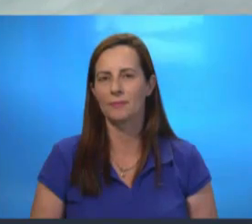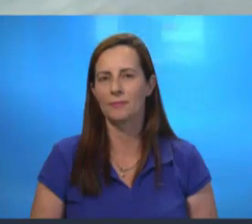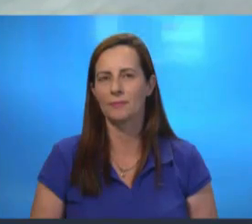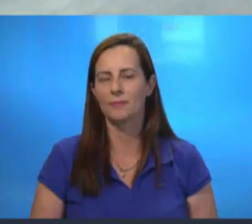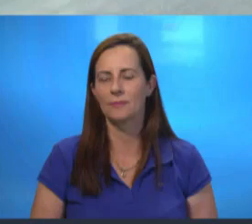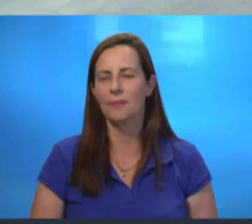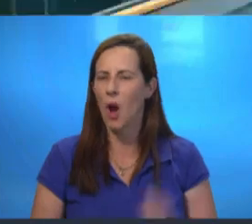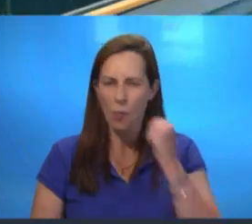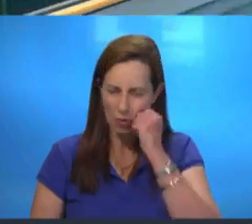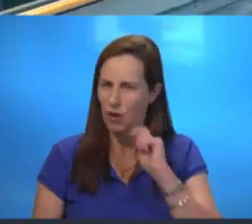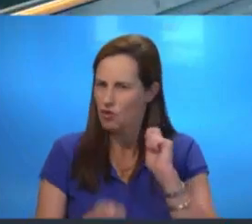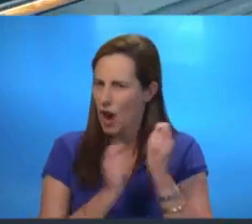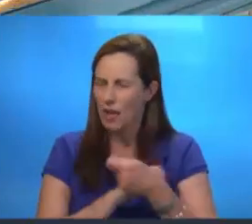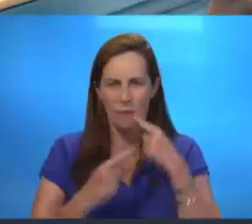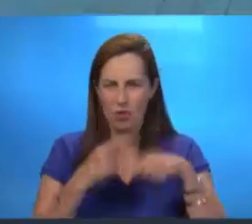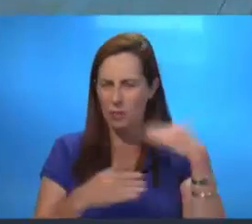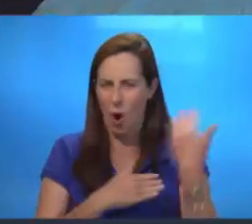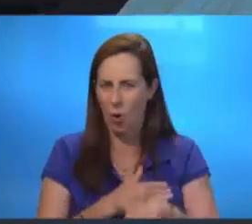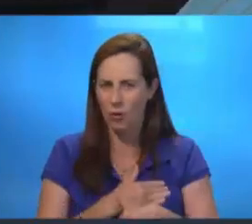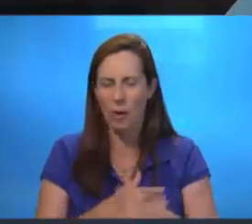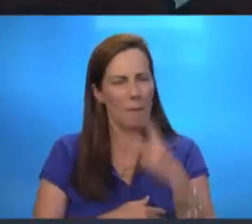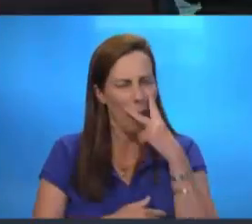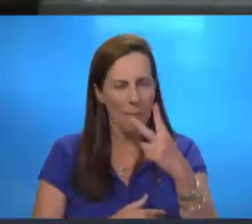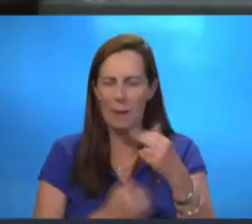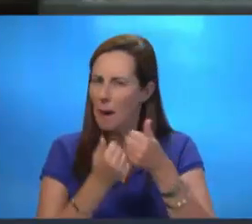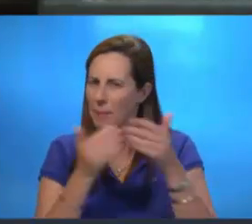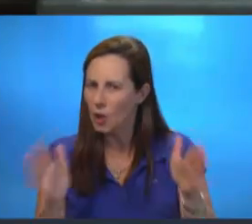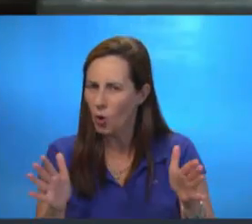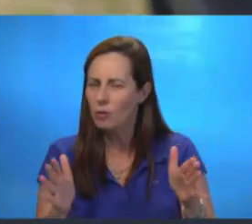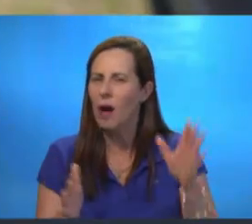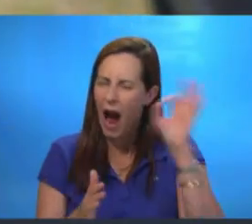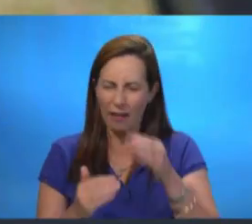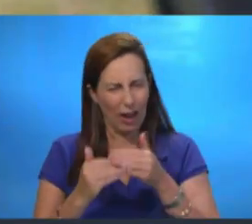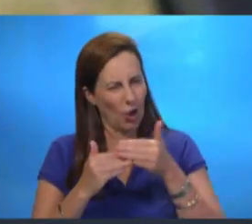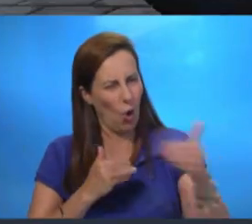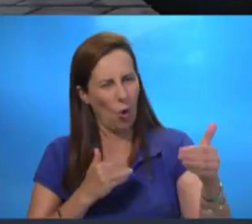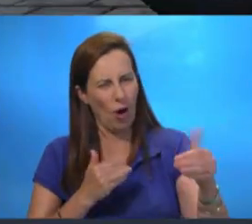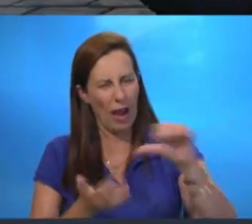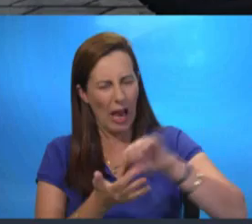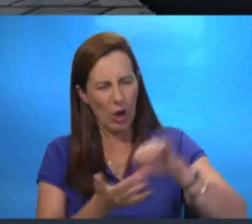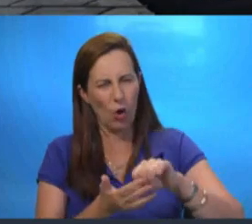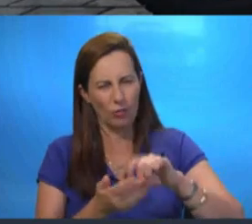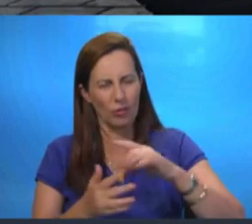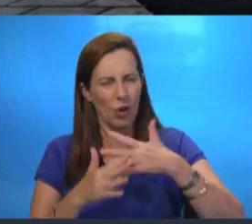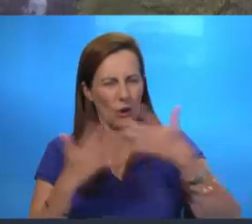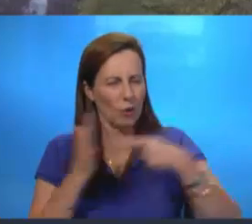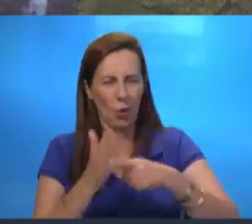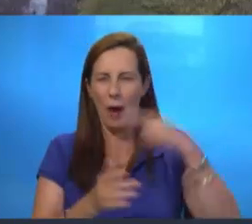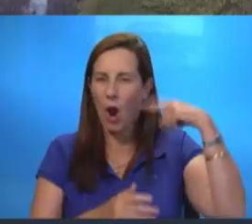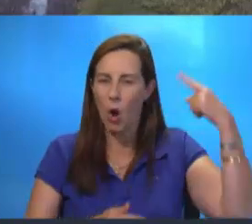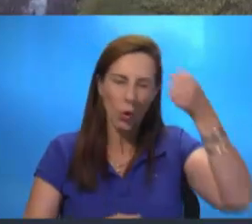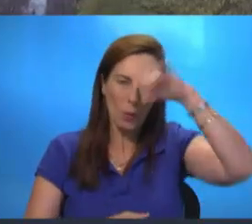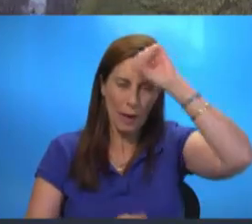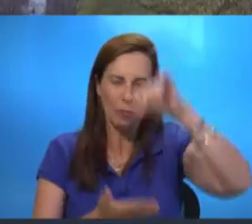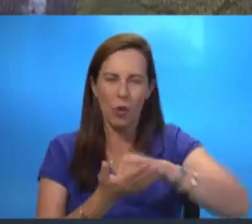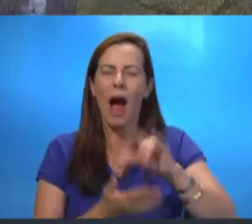מוסקבה עברה שינוי אדיר בשנים האחרונות, במראה, בפתיחות. היא עדיין רחוקה בהשוואה לערים קוסמופוליטיות כמו לונדון, ברלין או ניו יורק, אבל